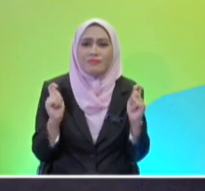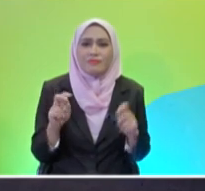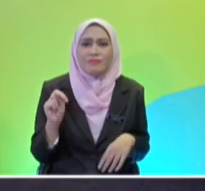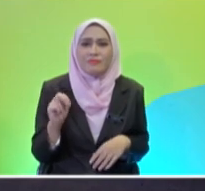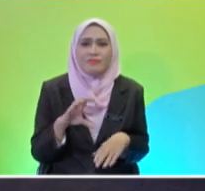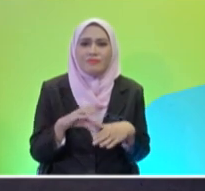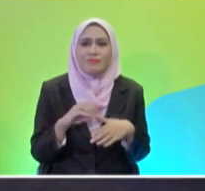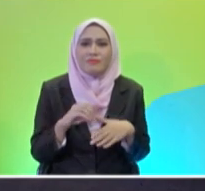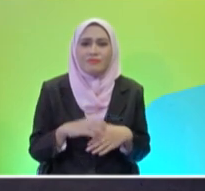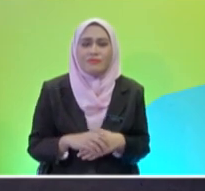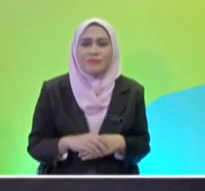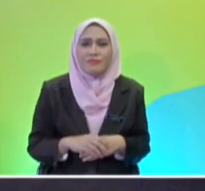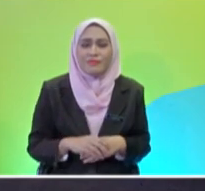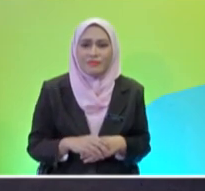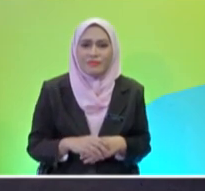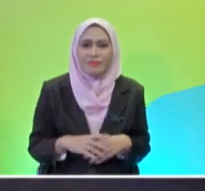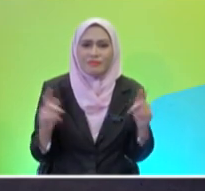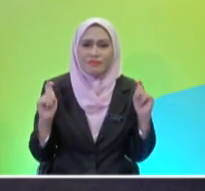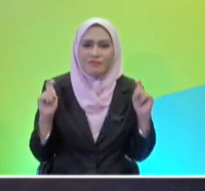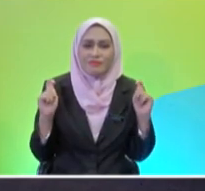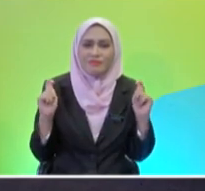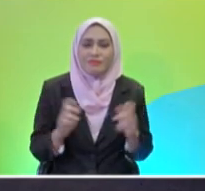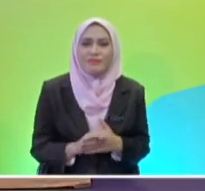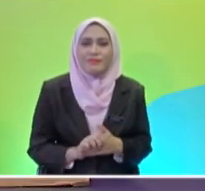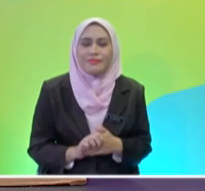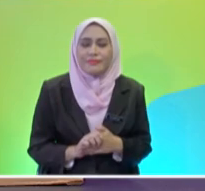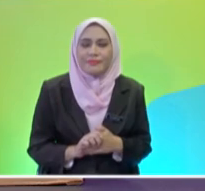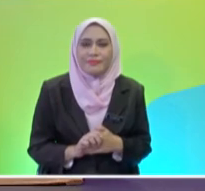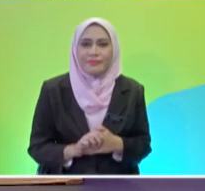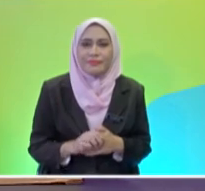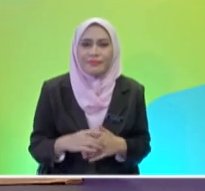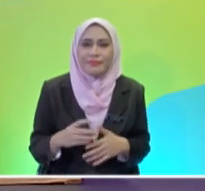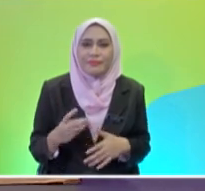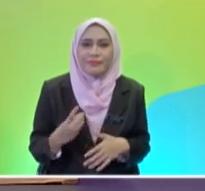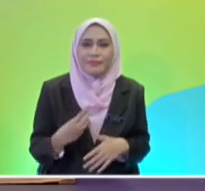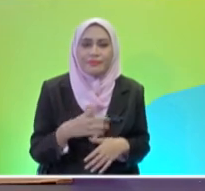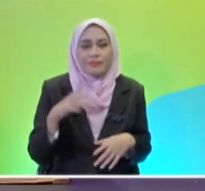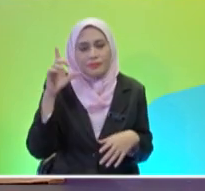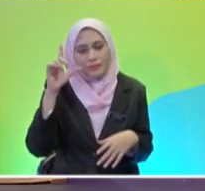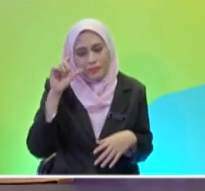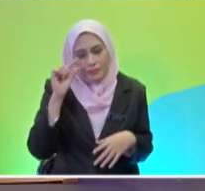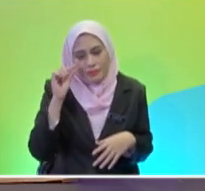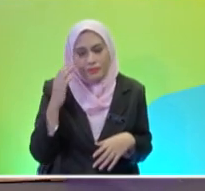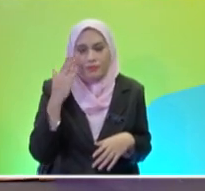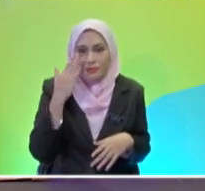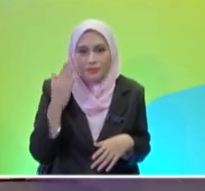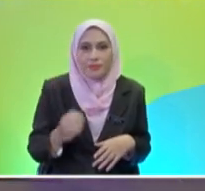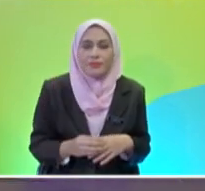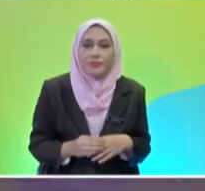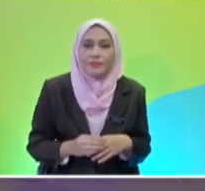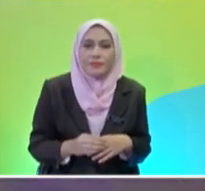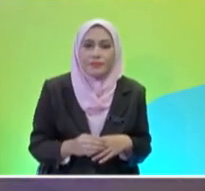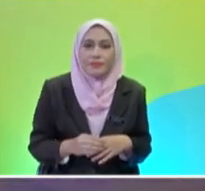macam takut ni. Takutlah cikgu. Okey. Kita pejam mata. Okey, cuba. Supaya Kak Ria